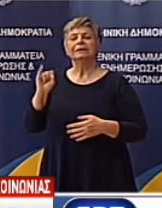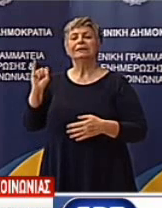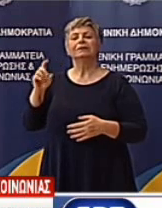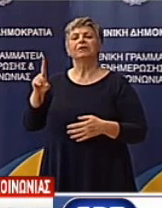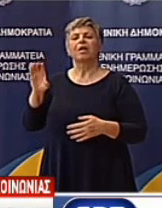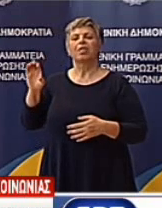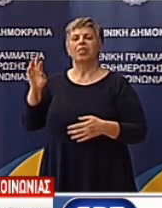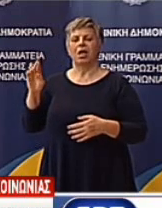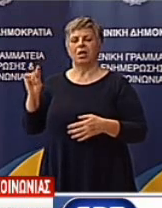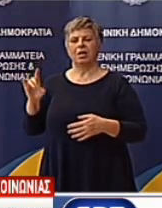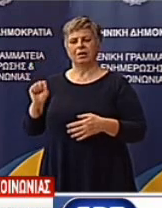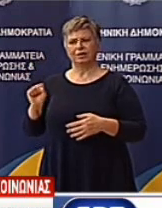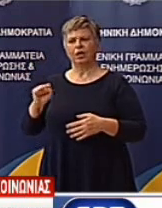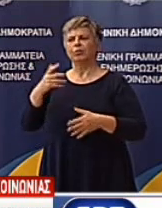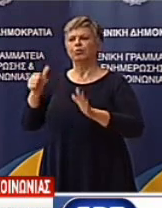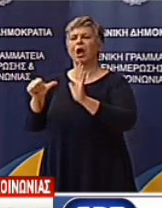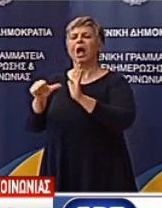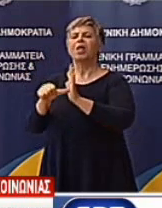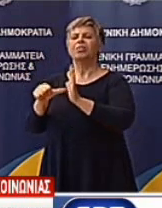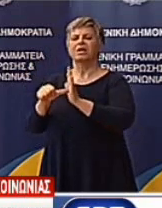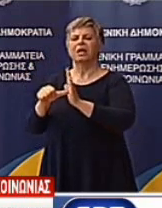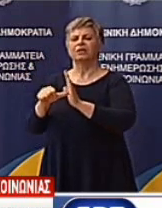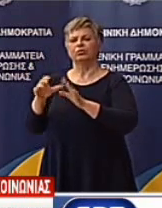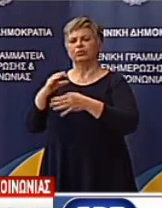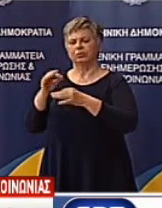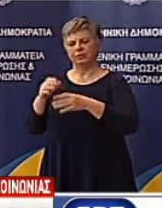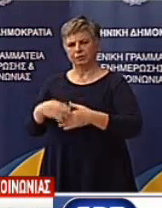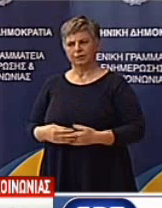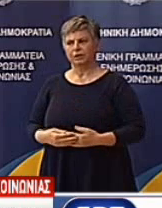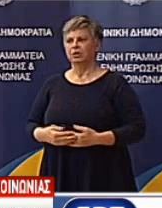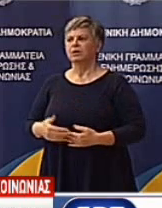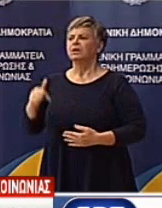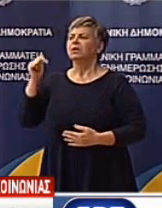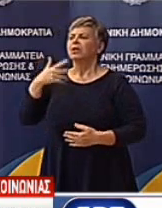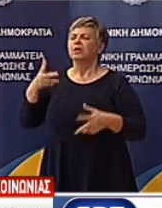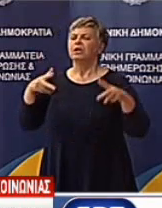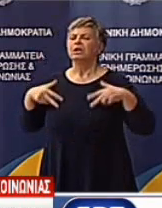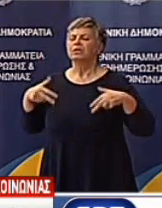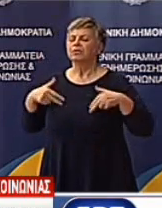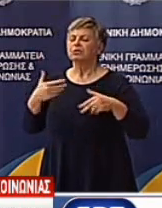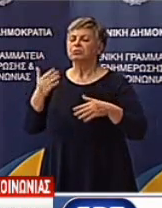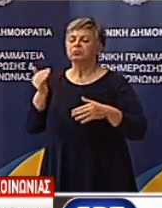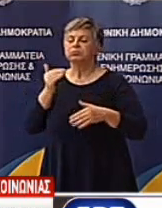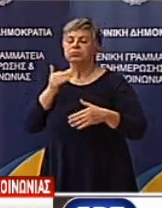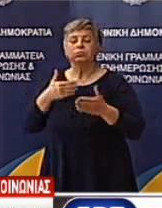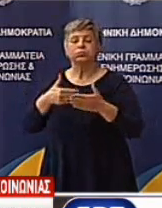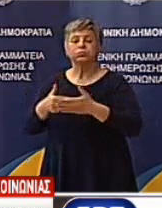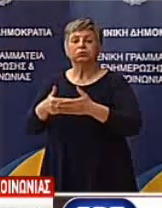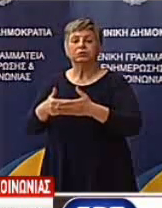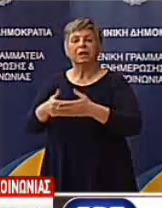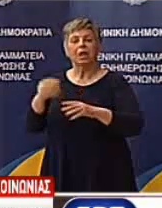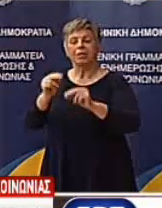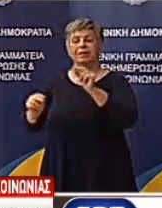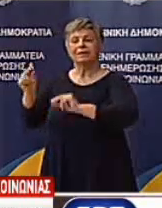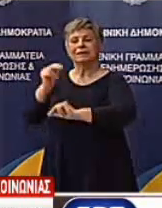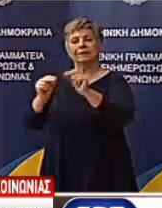πρακτορείο. Θα ήθελα να σας ρωτήσω, επειδή η κυβέρνηση επιμένει στην γρήγορη ολοκλήρωση των διαπραγματεύσεων, το ίδιο λένε